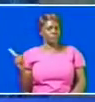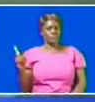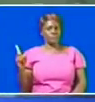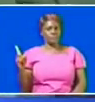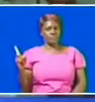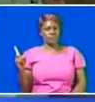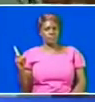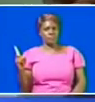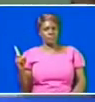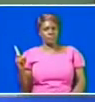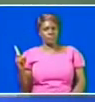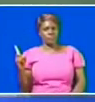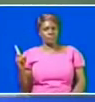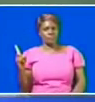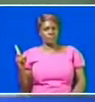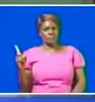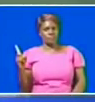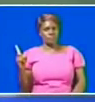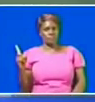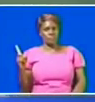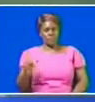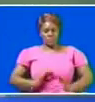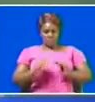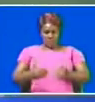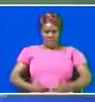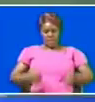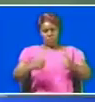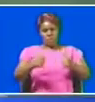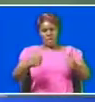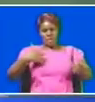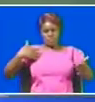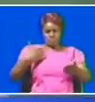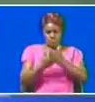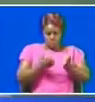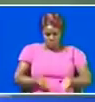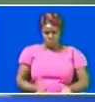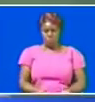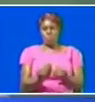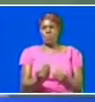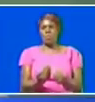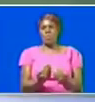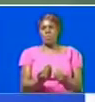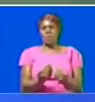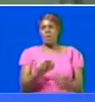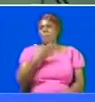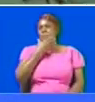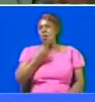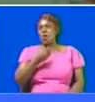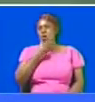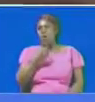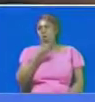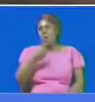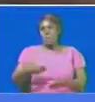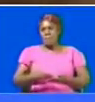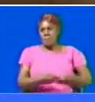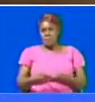She went on in her with her pregnancy until she delivered a male